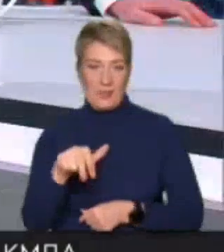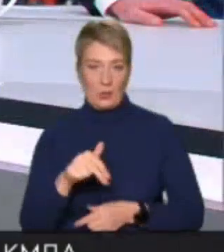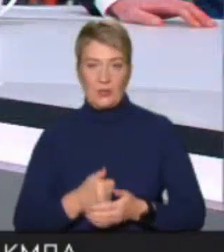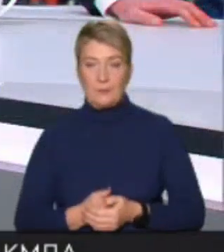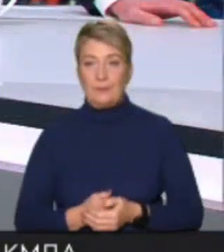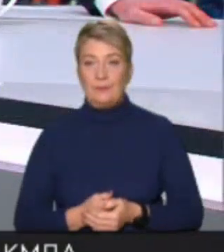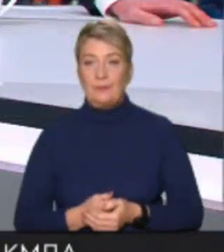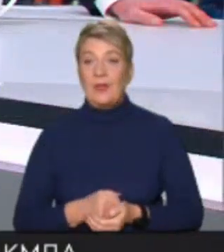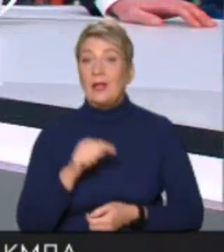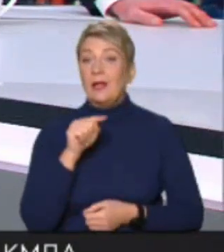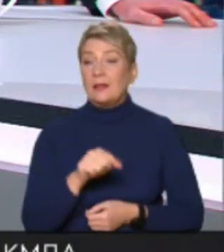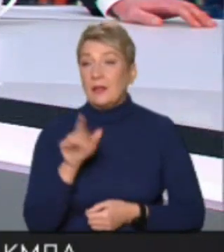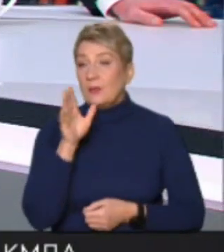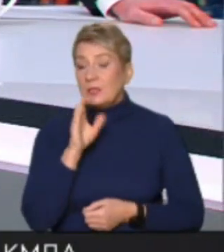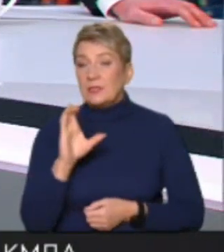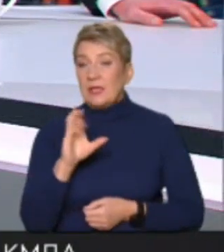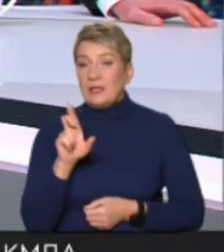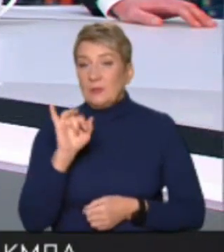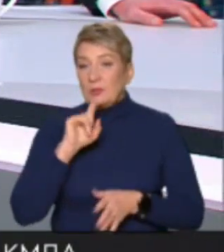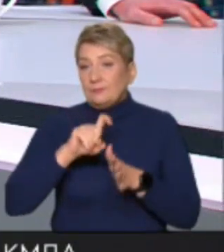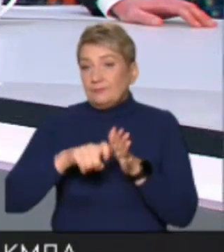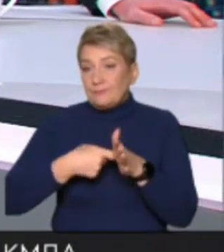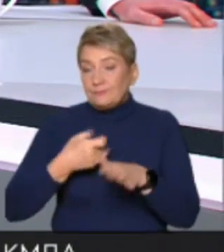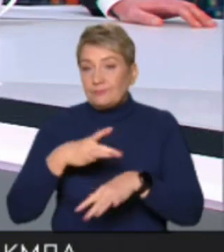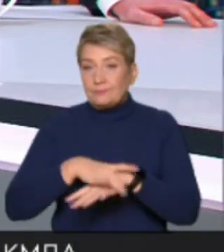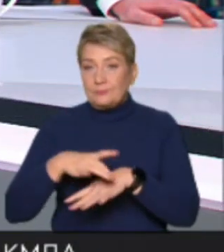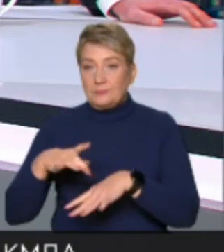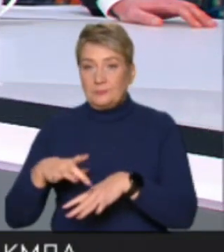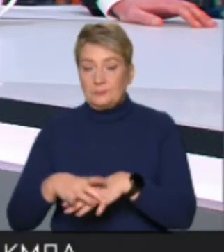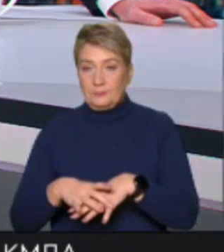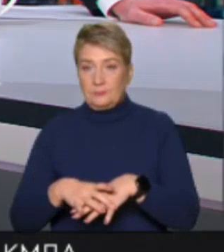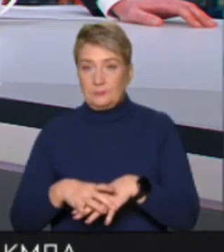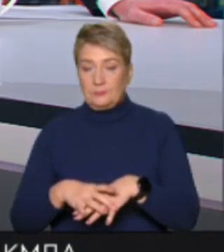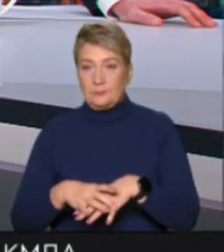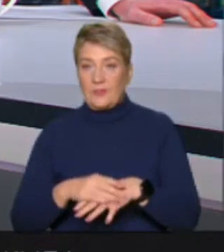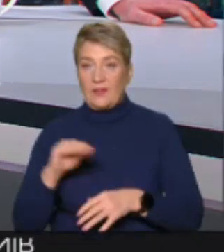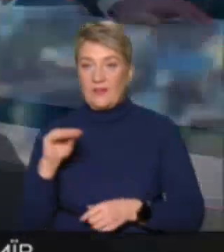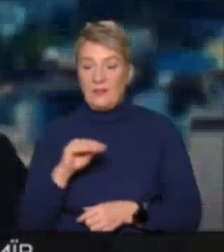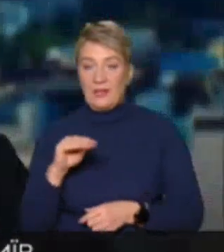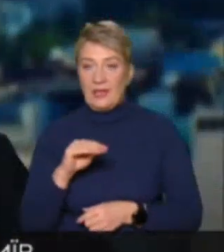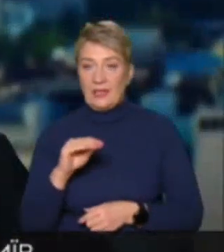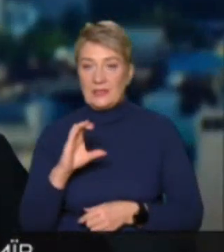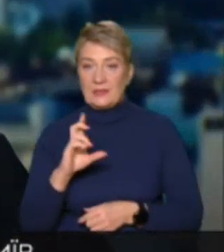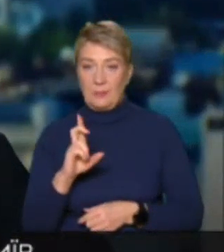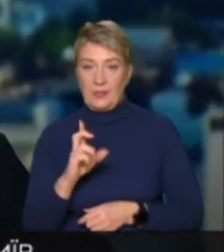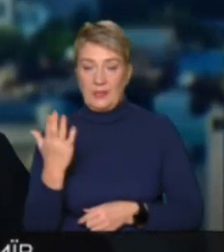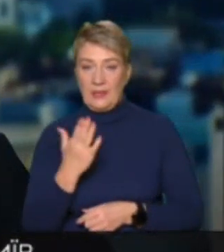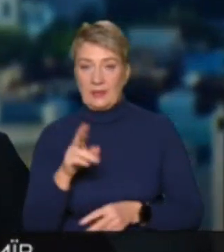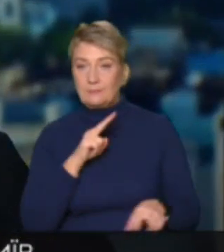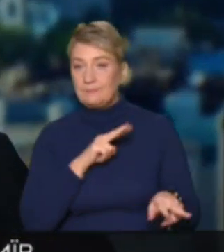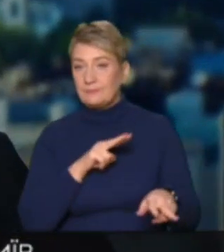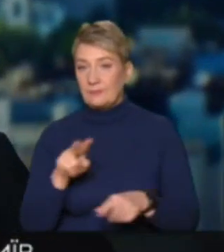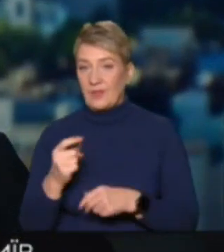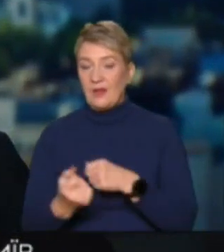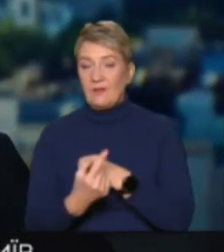Тим часом СБУ викрила агентів ФСБ, які полювали на танки «Абрамс» під Авдіївкою. Ними виявилися двоє